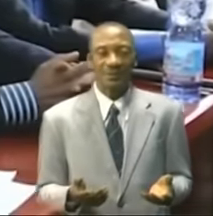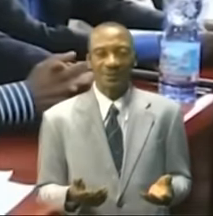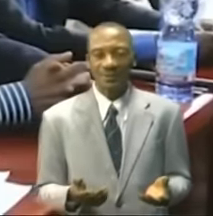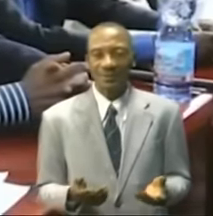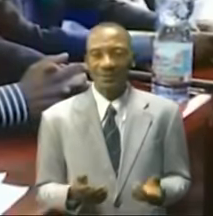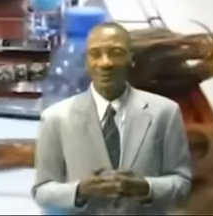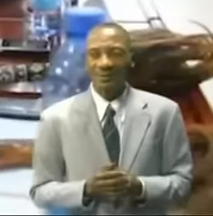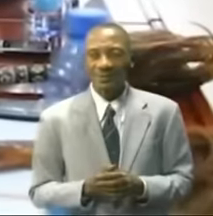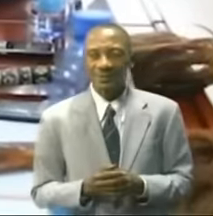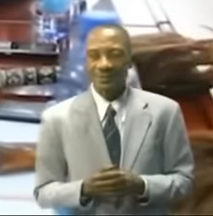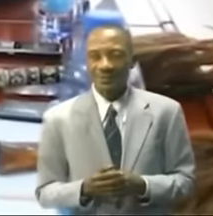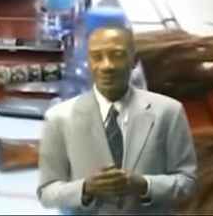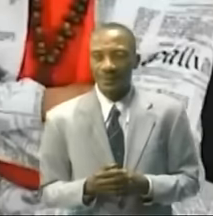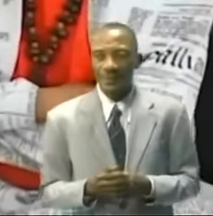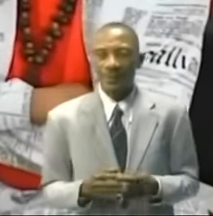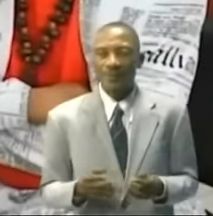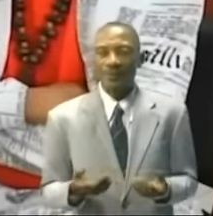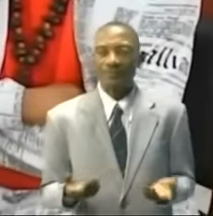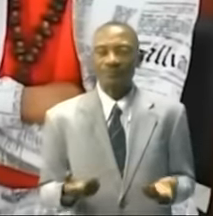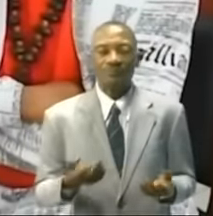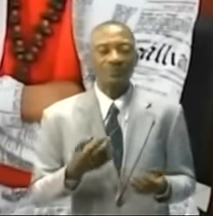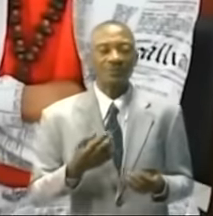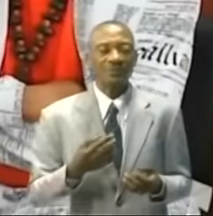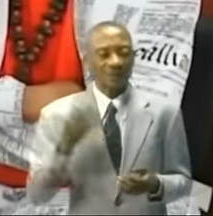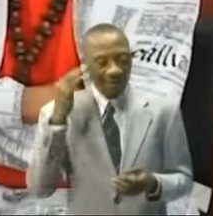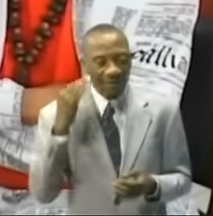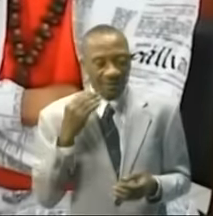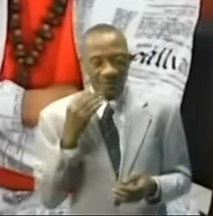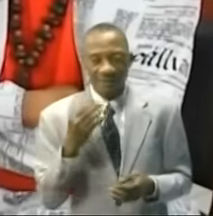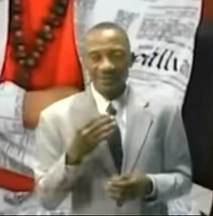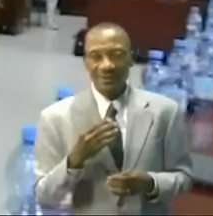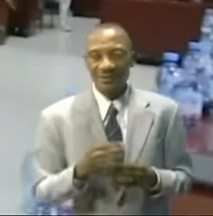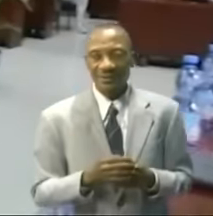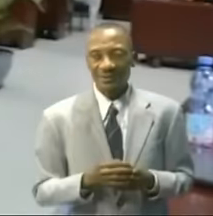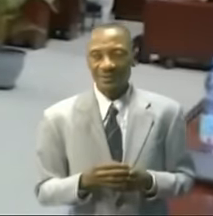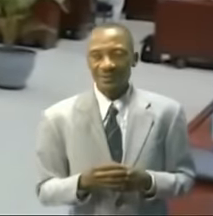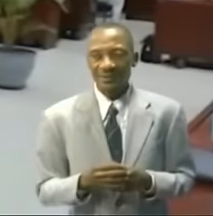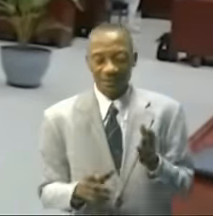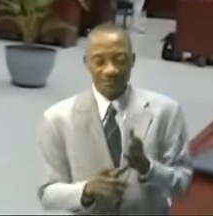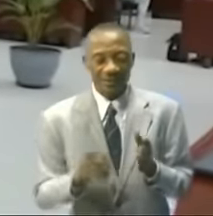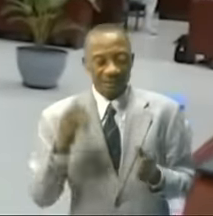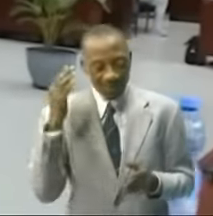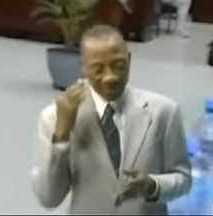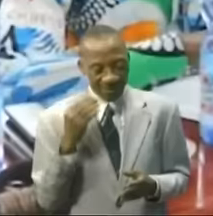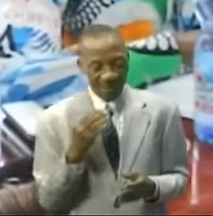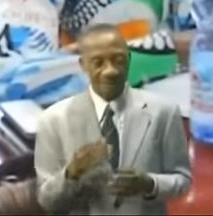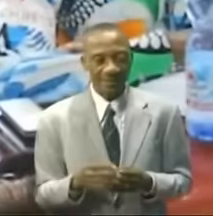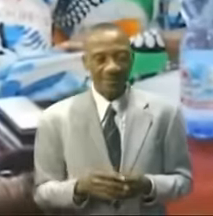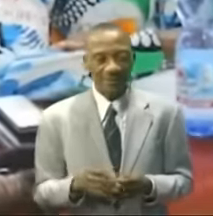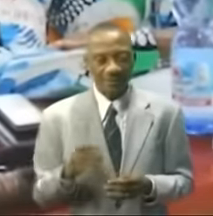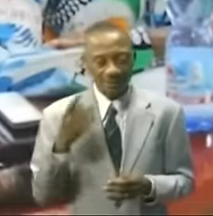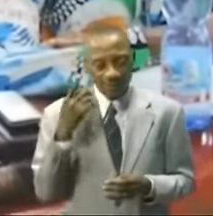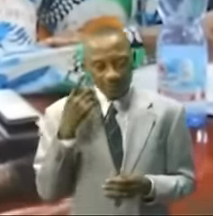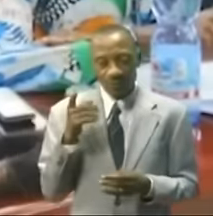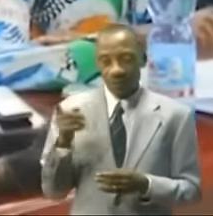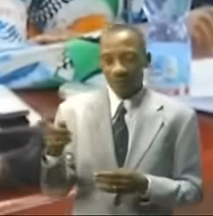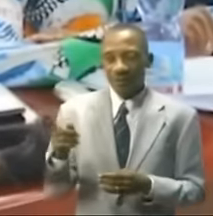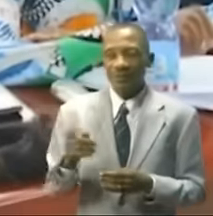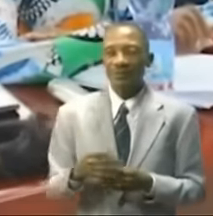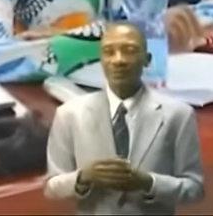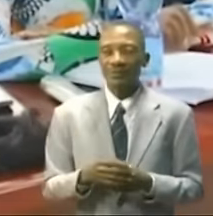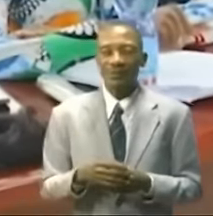textes légaux en la matière, c'est la nouvelle dynamique imprimée par le vice-ministre des affaires coutumières. Dans ses